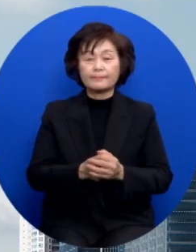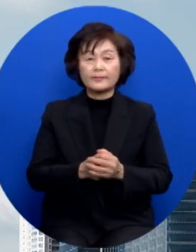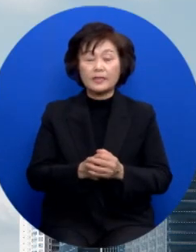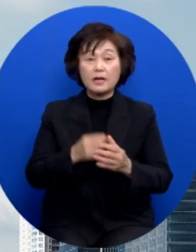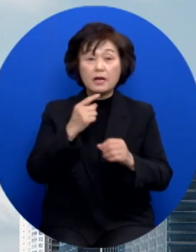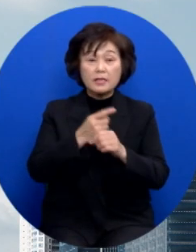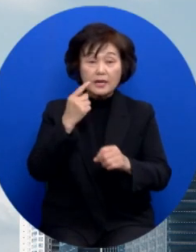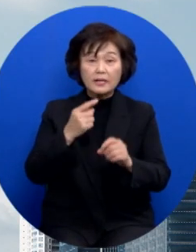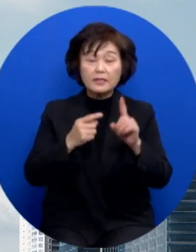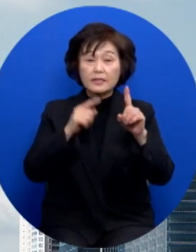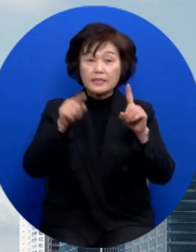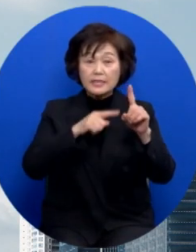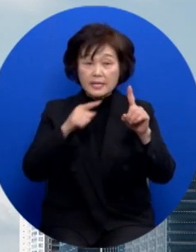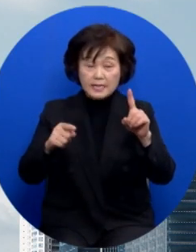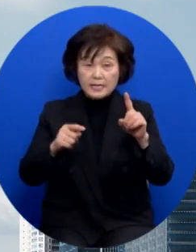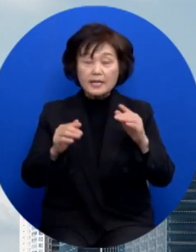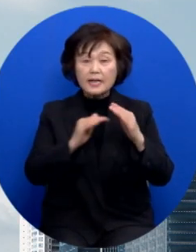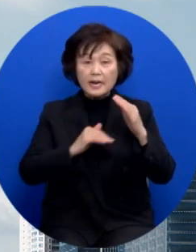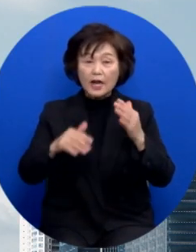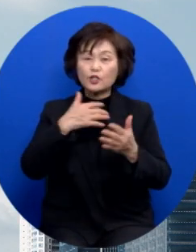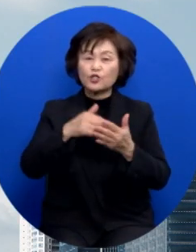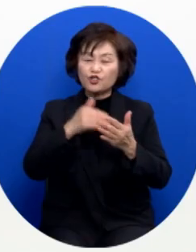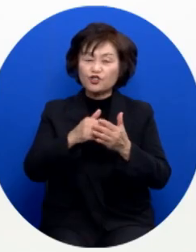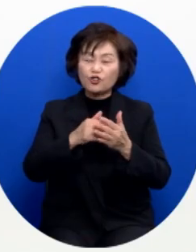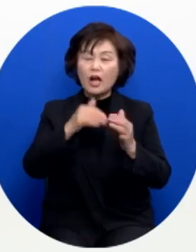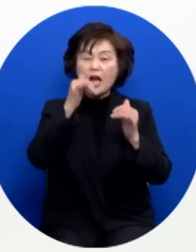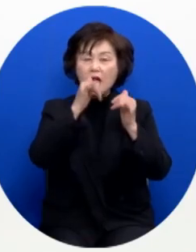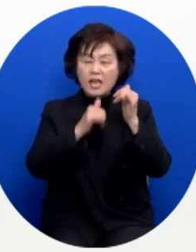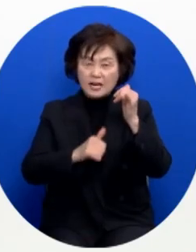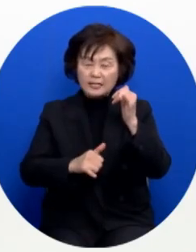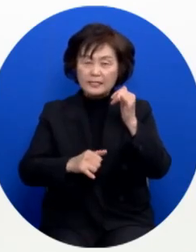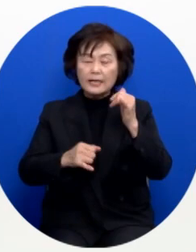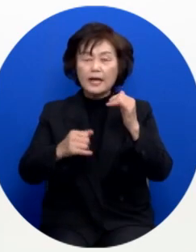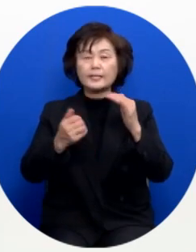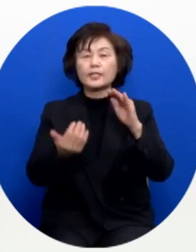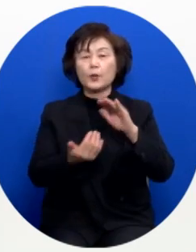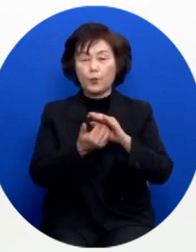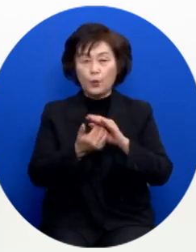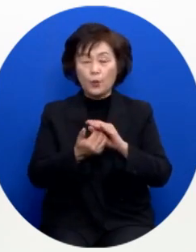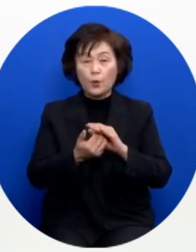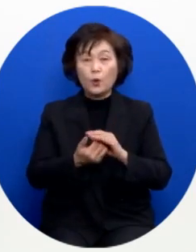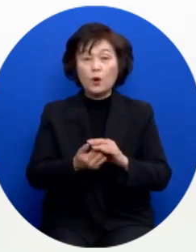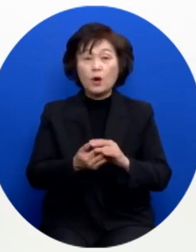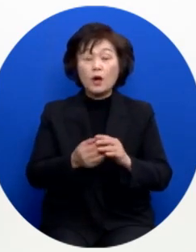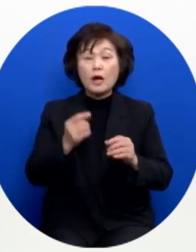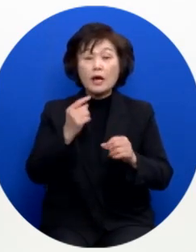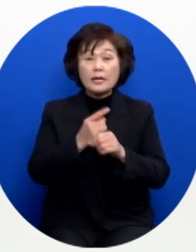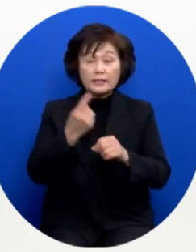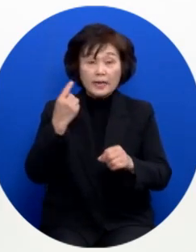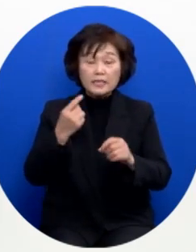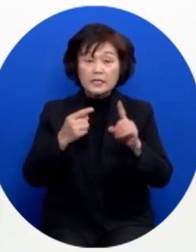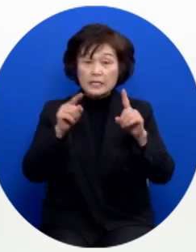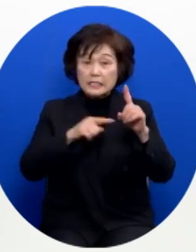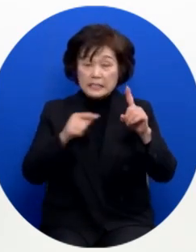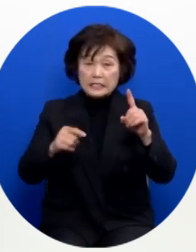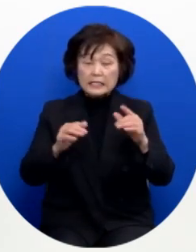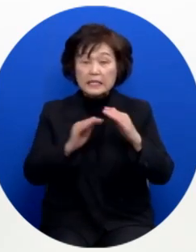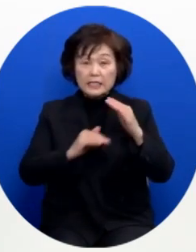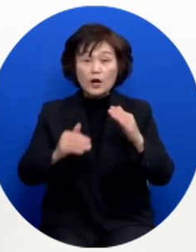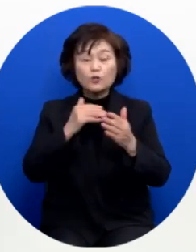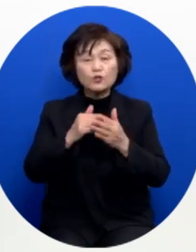지난해 1인 가구 수가 역대 최대를 기록했습니다. 통계청에 따르면 지난해 기준 1인 가구 수는 전체의